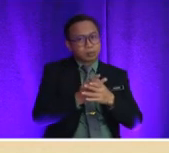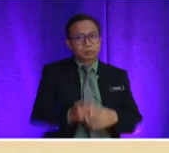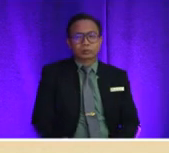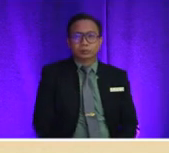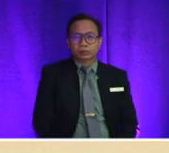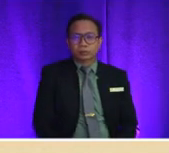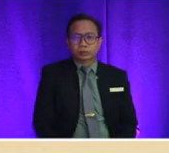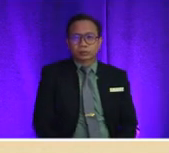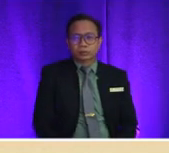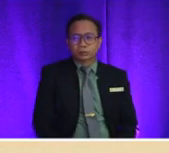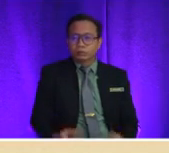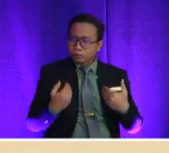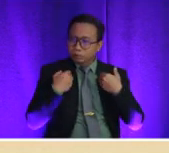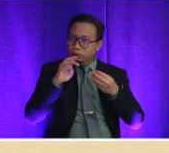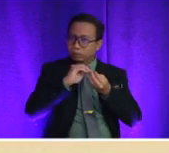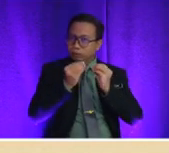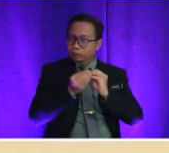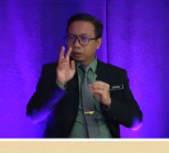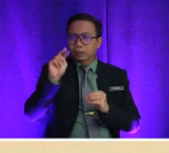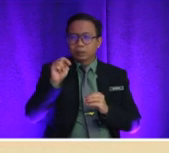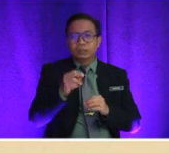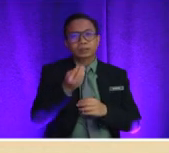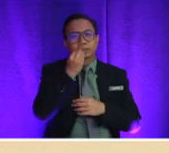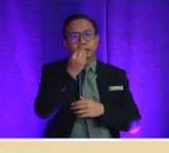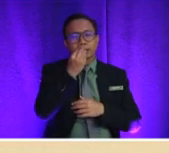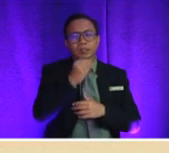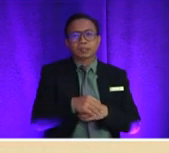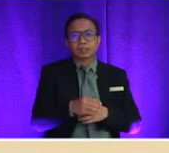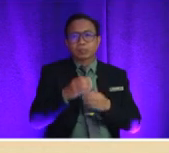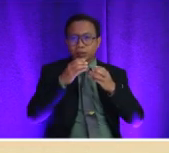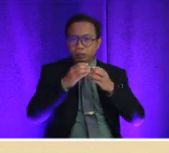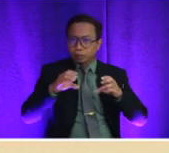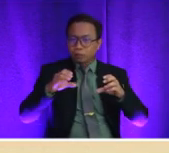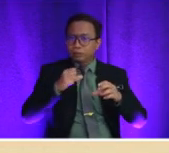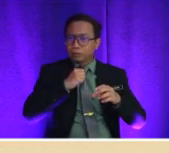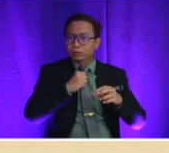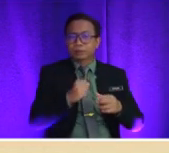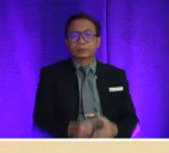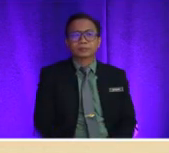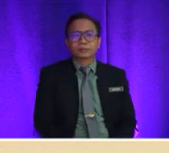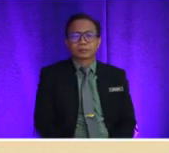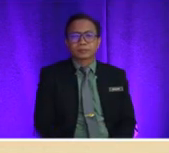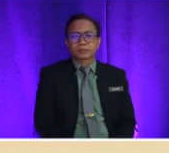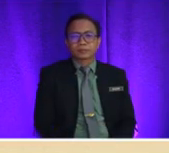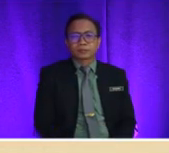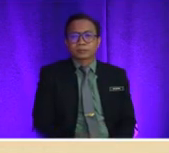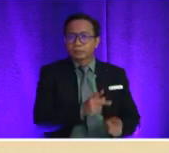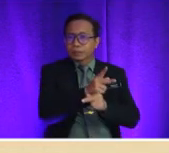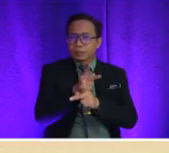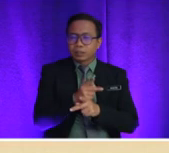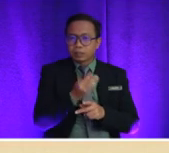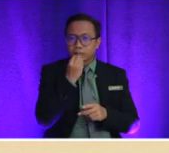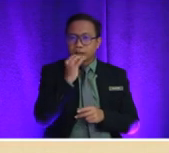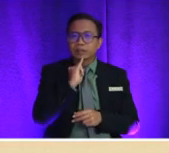kalau ada gangguan dihadapi Masalah lah eh dia akan memakan ee telur ee oke eee mengawal makanan